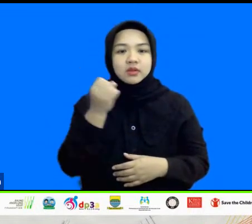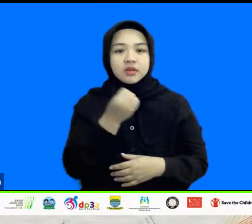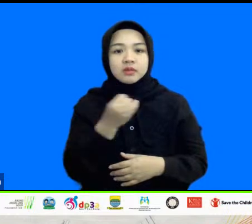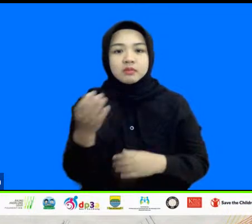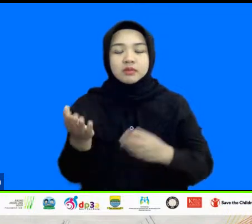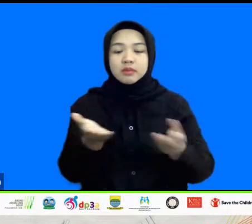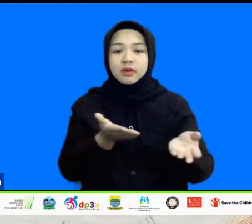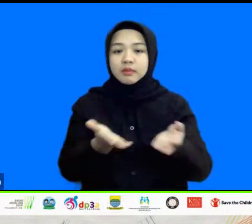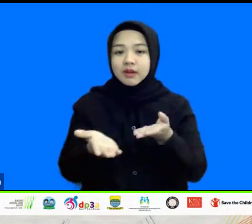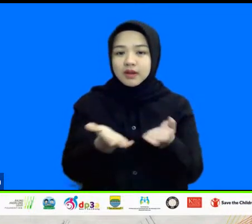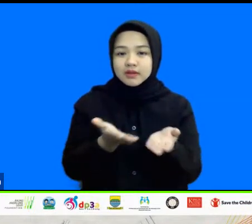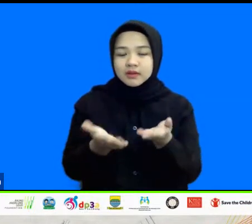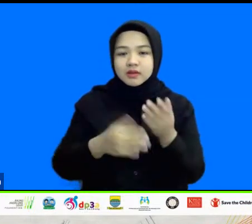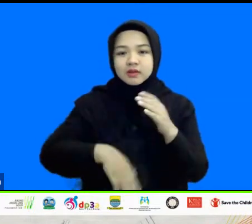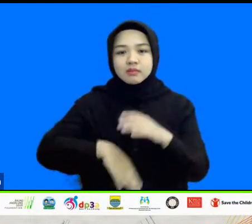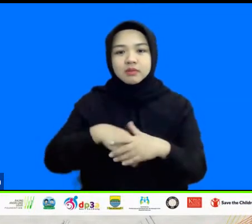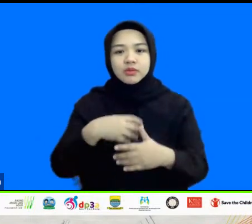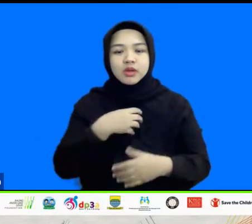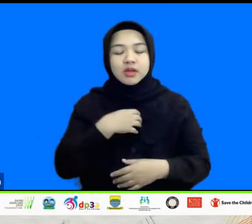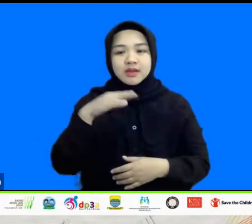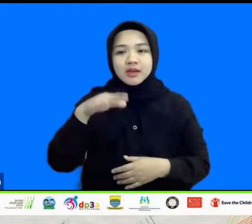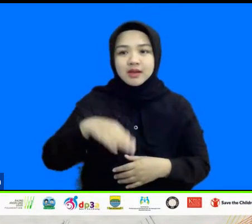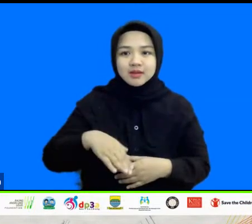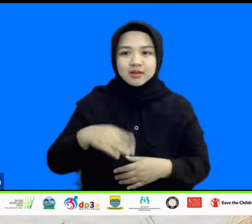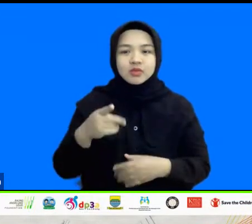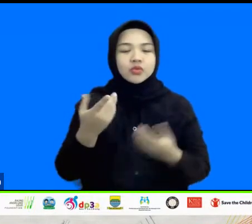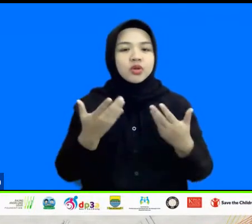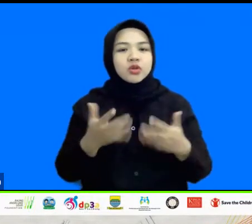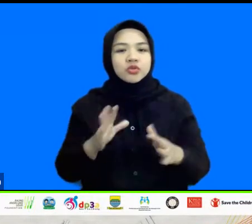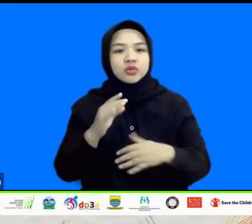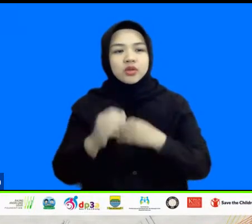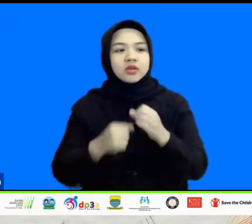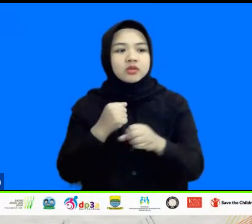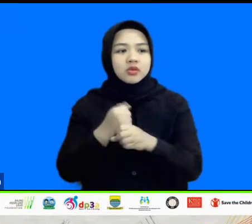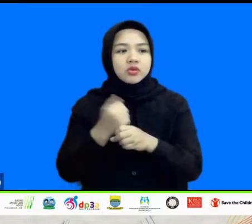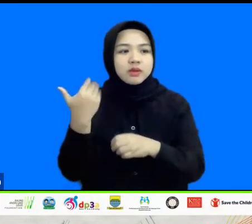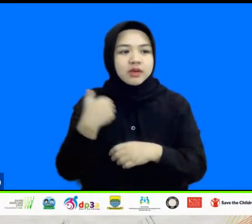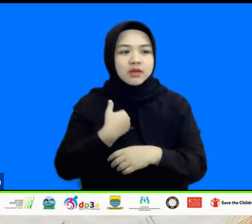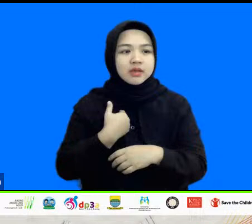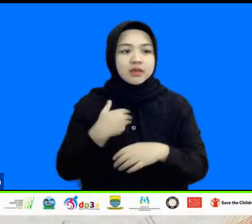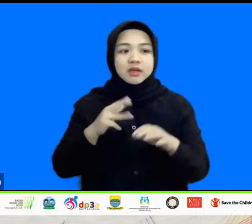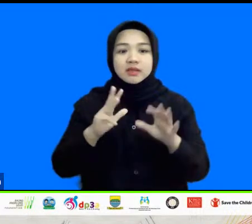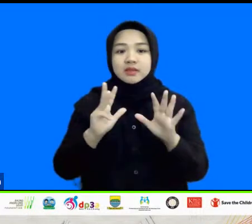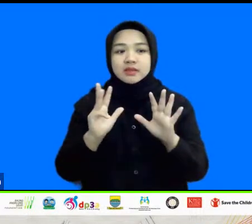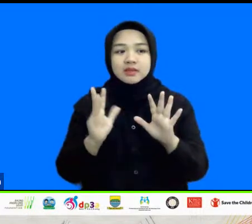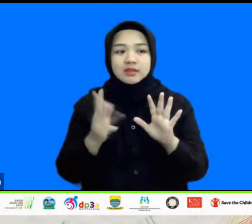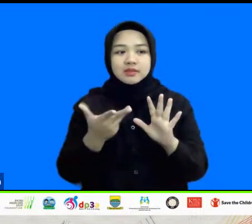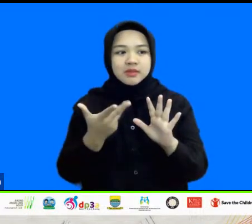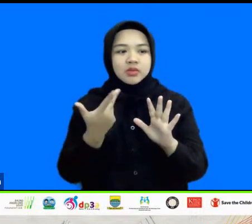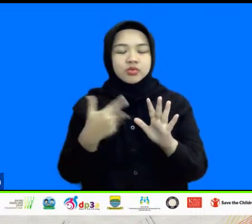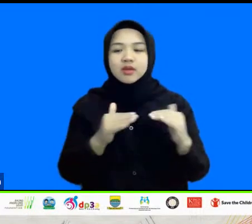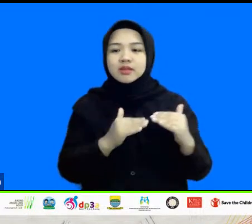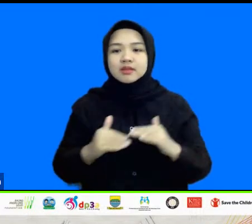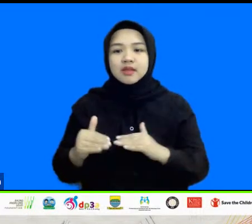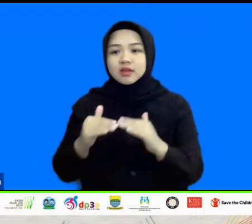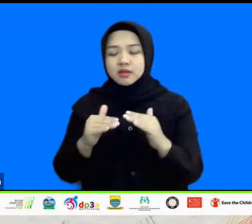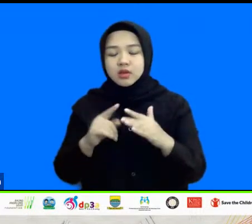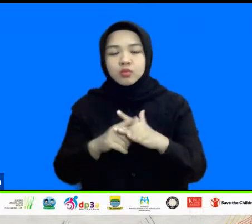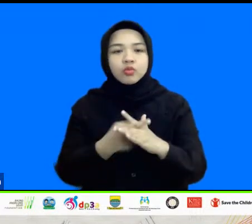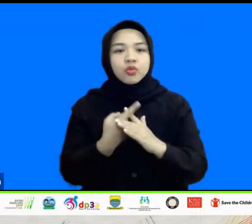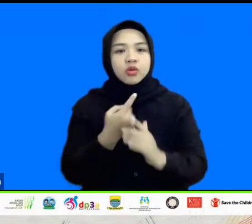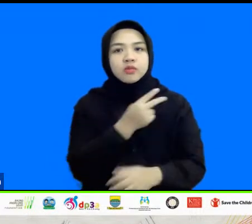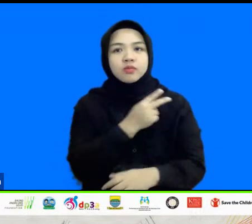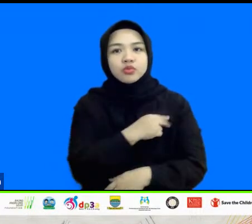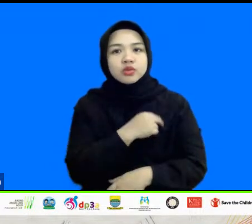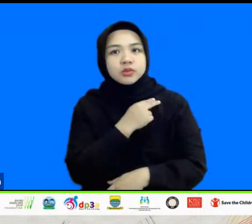layanan pemenuhan anak-anak juga sudah tahun kemarin kurang lebih ada 9 yang terstandarisasi ya, dari mulai